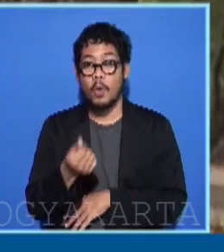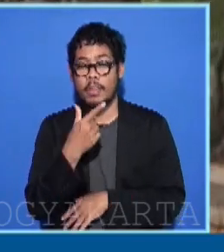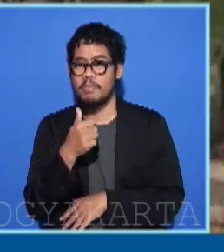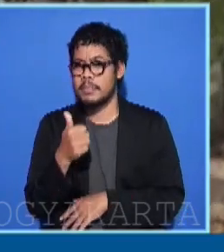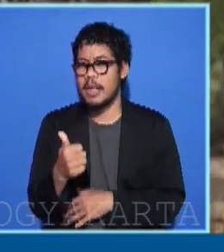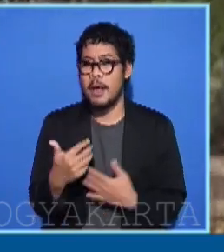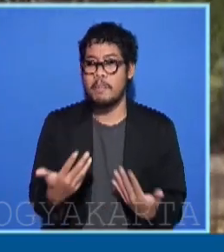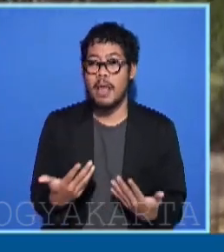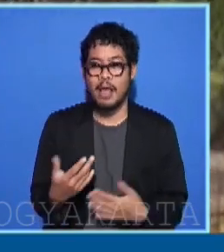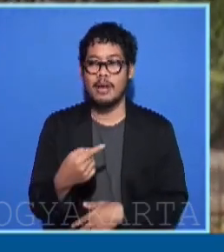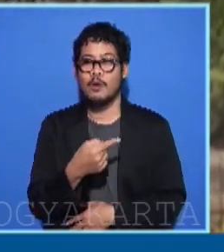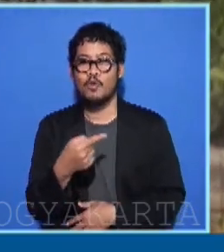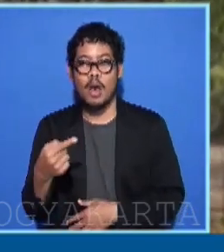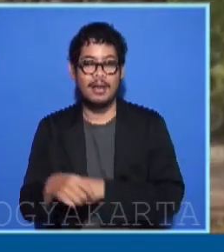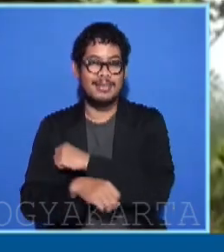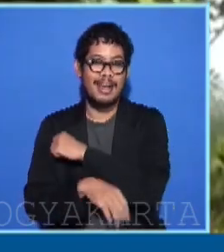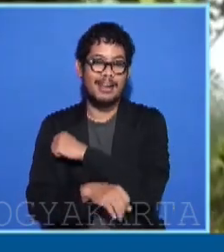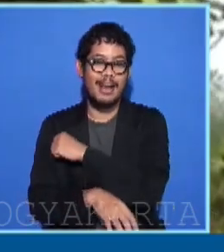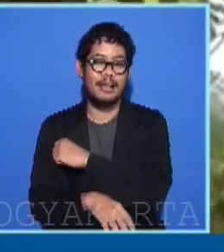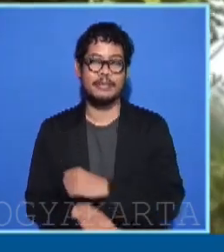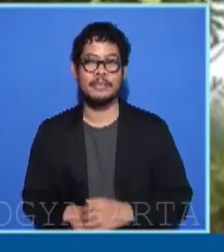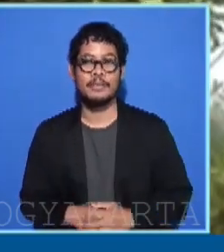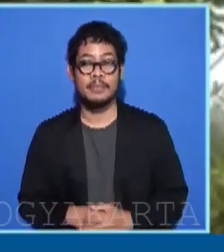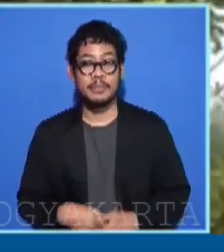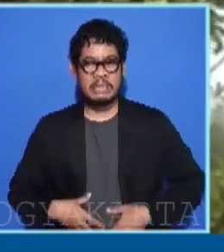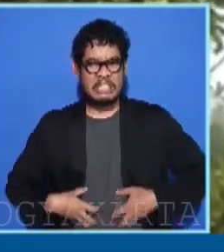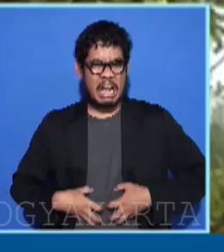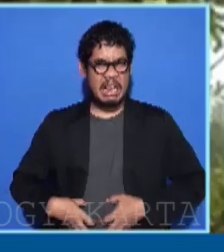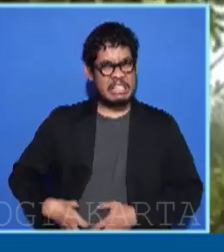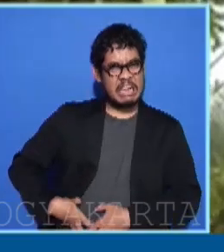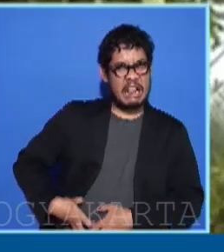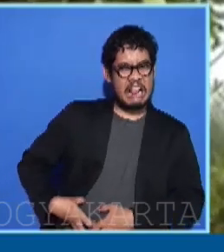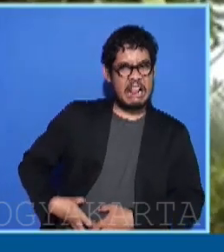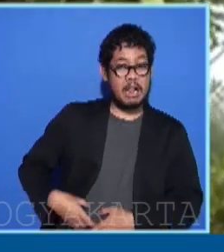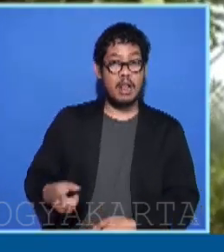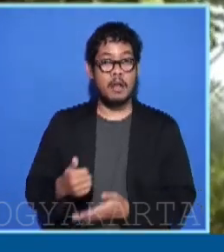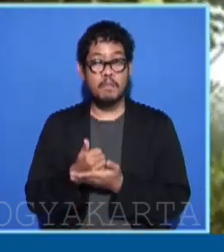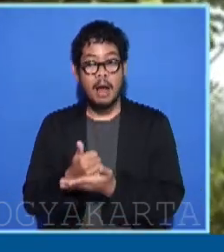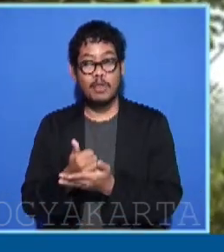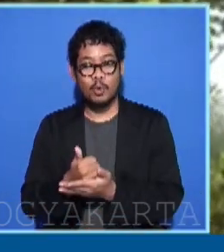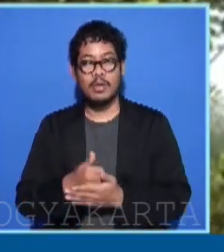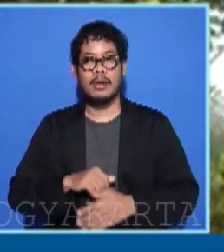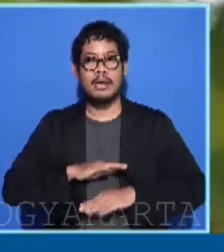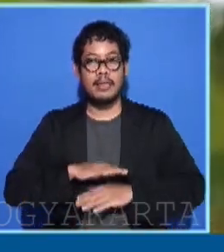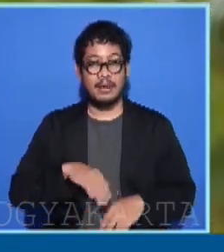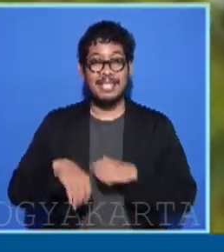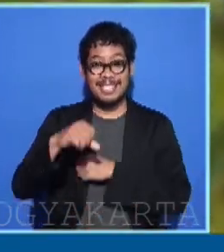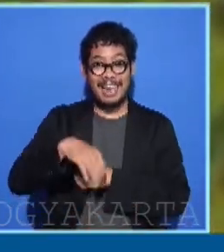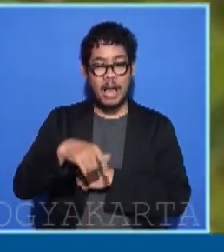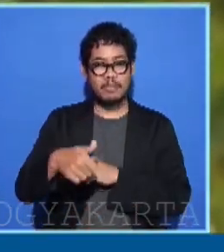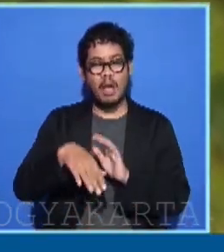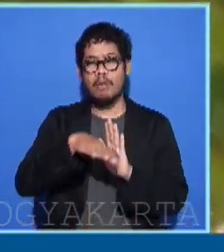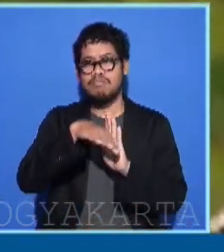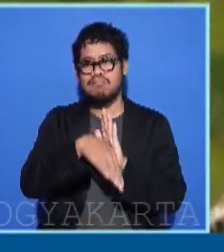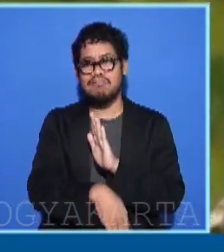sakitem sel busad sesakit ginjelantuenden tekanan Rah kadar Gendis Inting